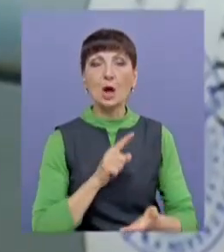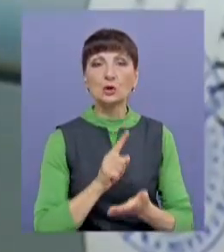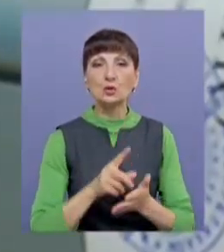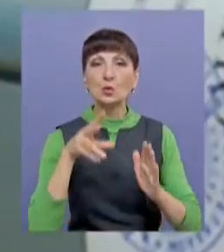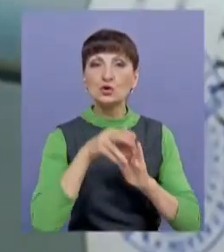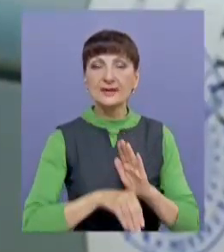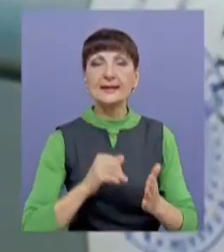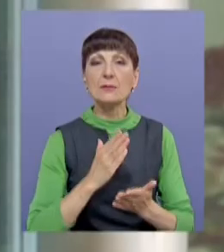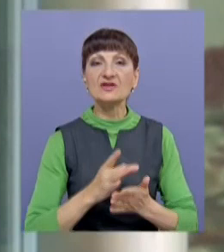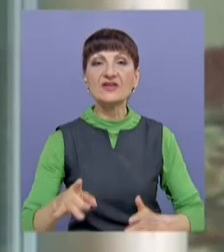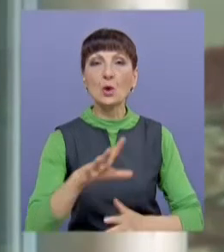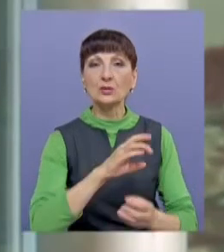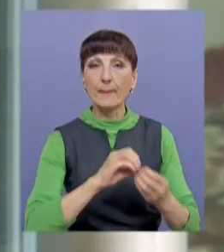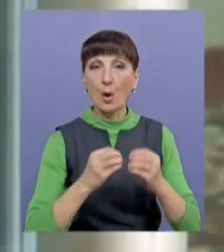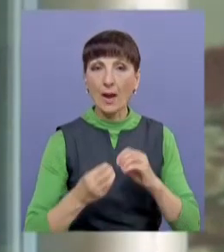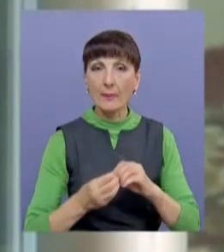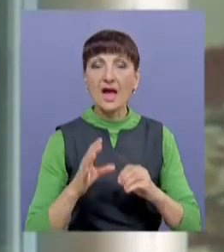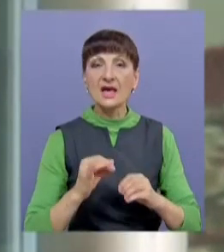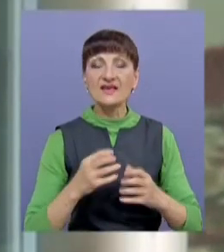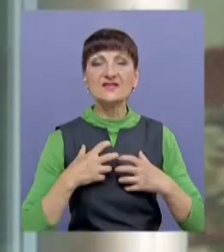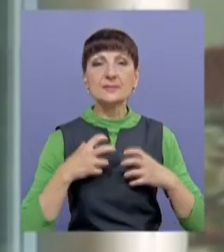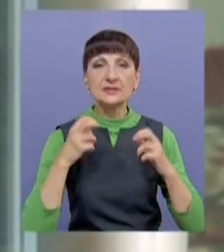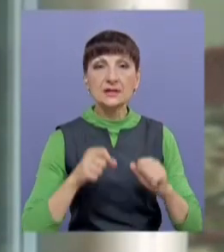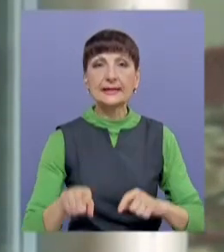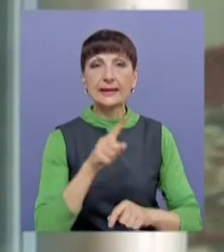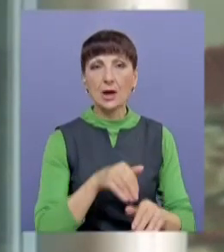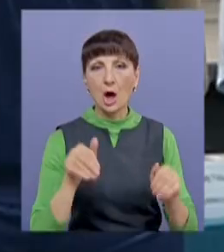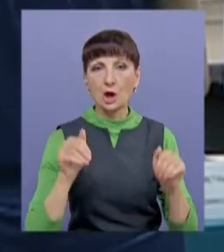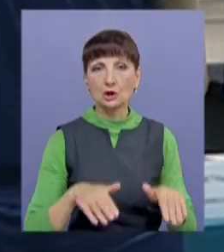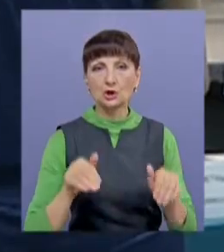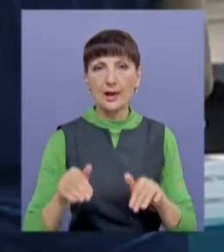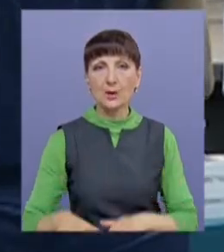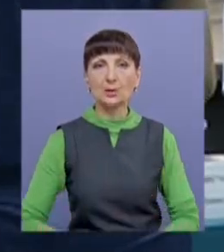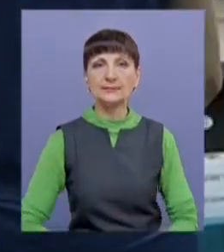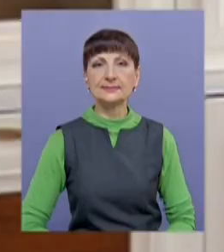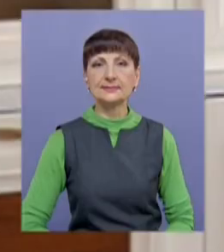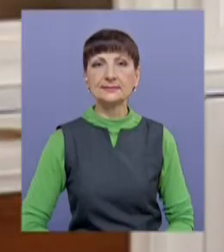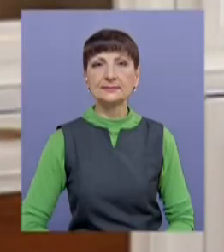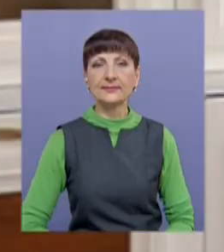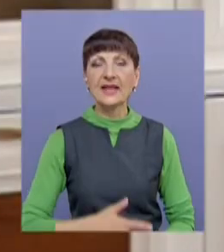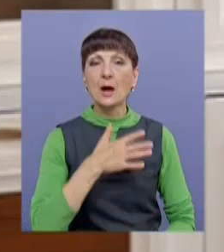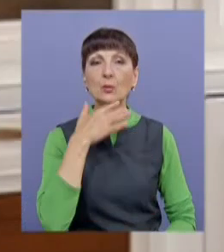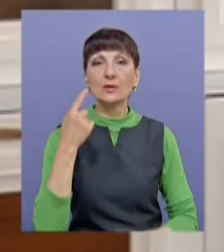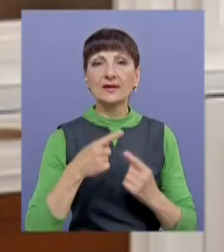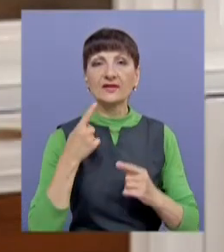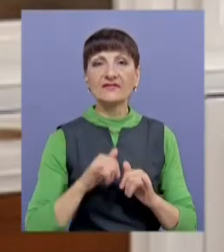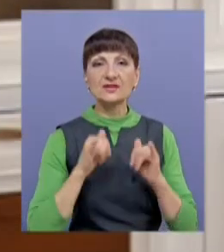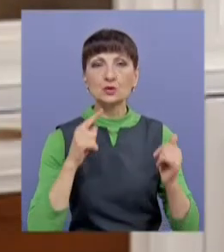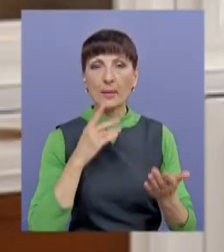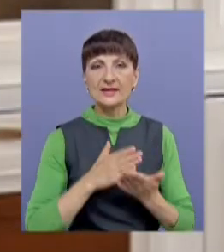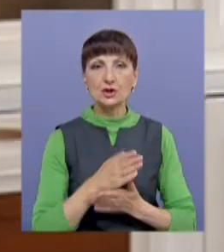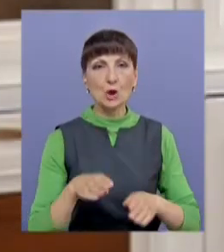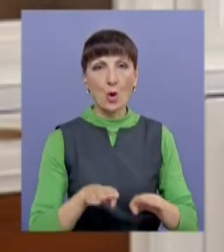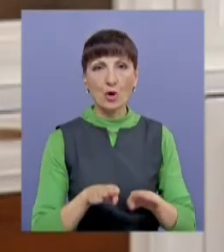учесть имеющиеся в регионах проблемы и приложить все силы к их решению. Многие отметили возросший политический